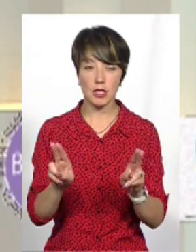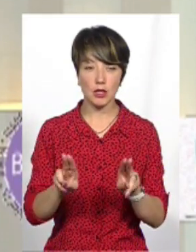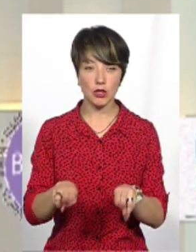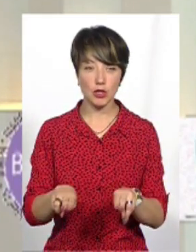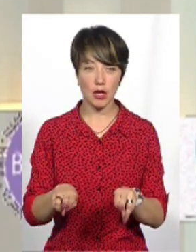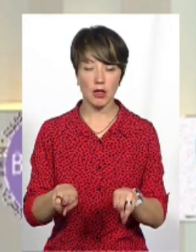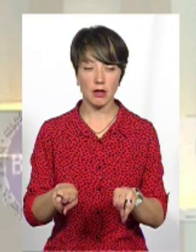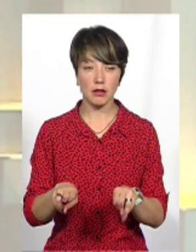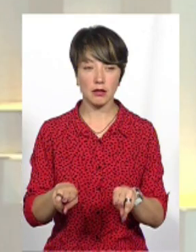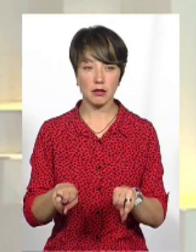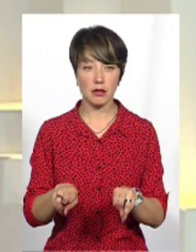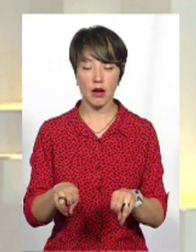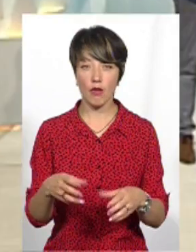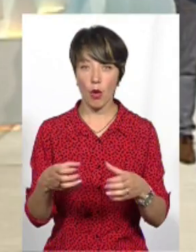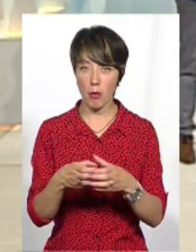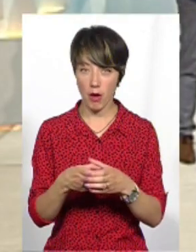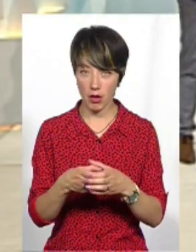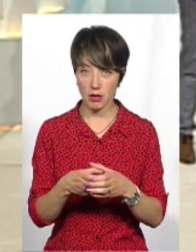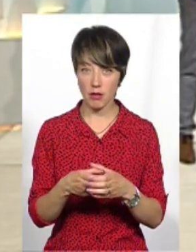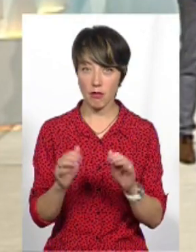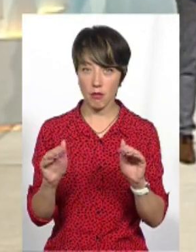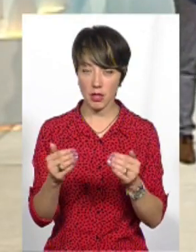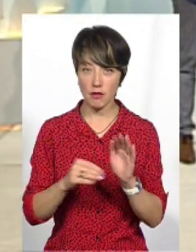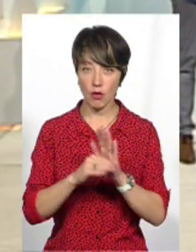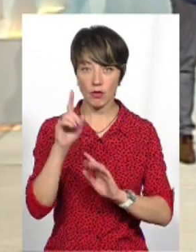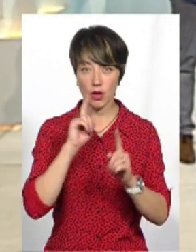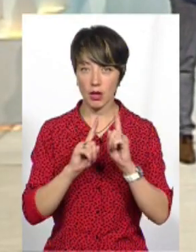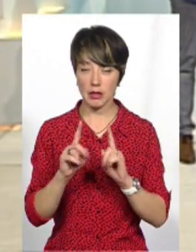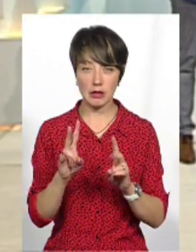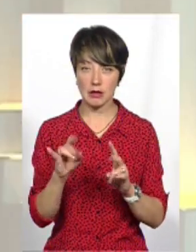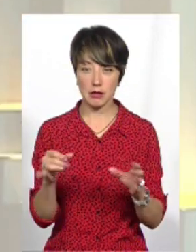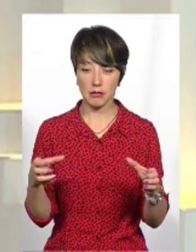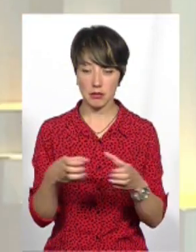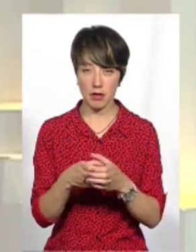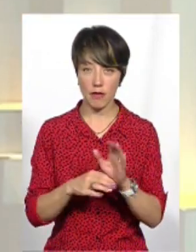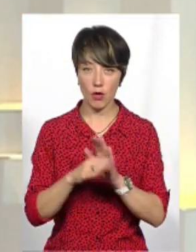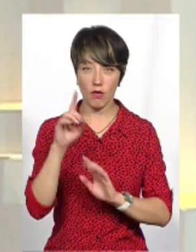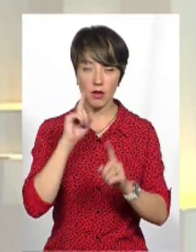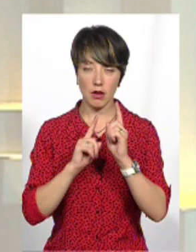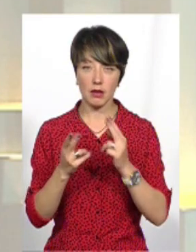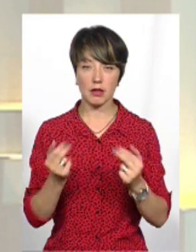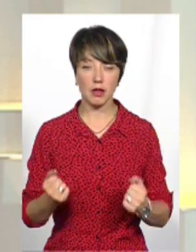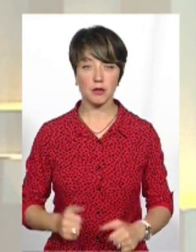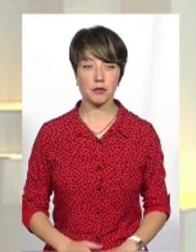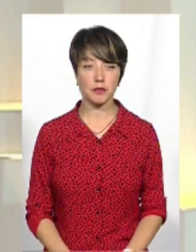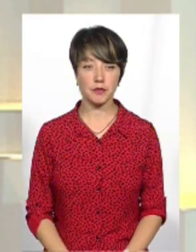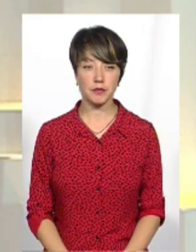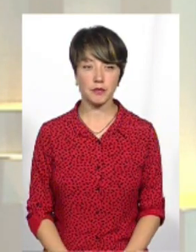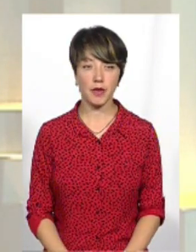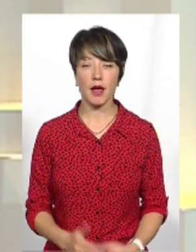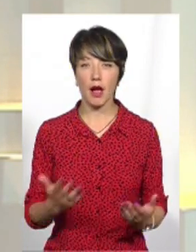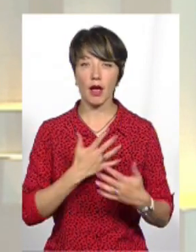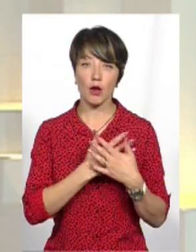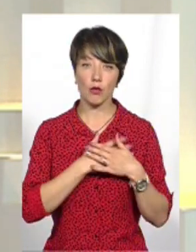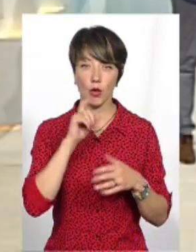не в офшорах, а тут. Ви цю команду маєте в межах Верховної Ради так створювати чи поза нею? Ні. Однодумців будете шукати так, в Верховній так, Раді? Так, які люблять